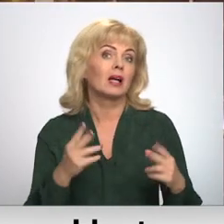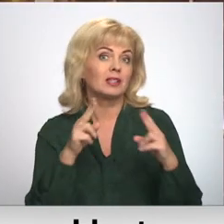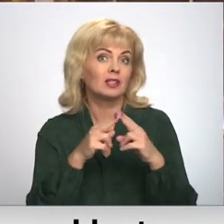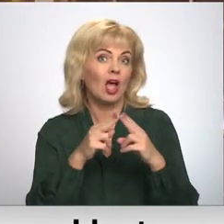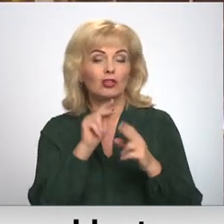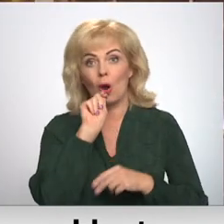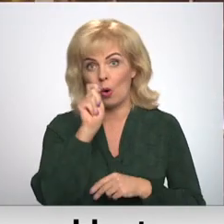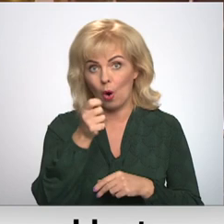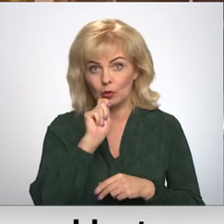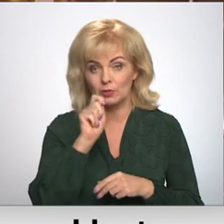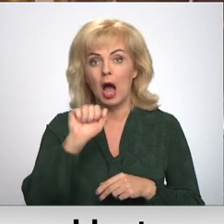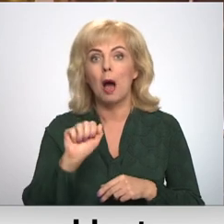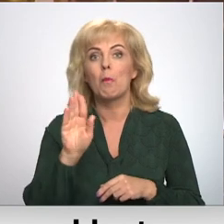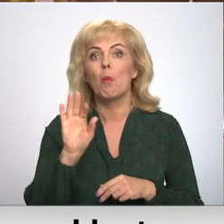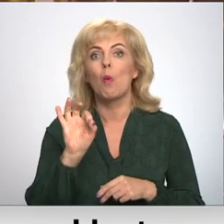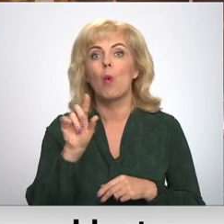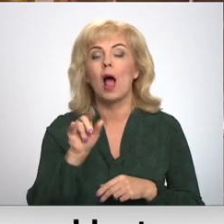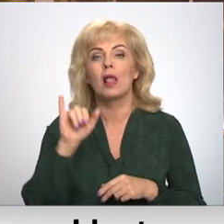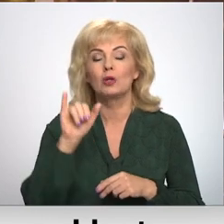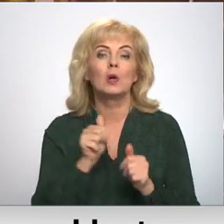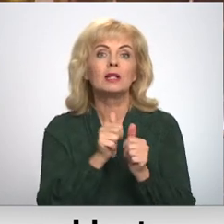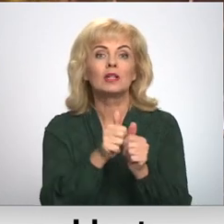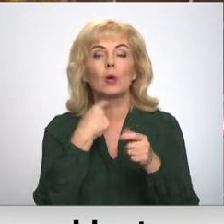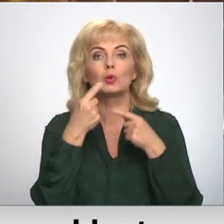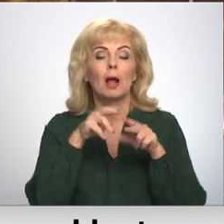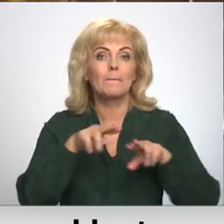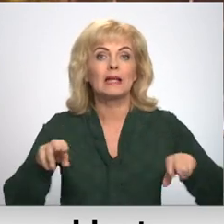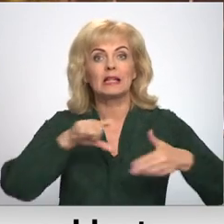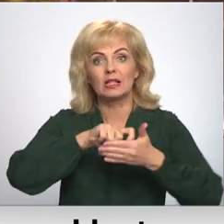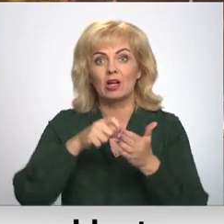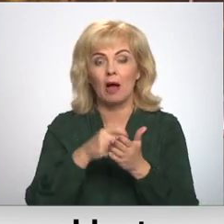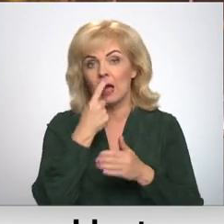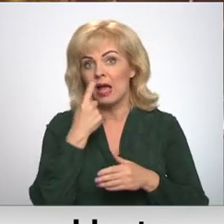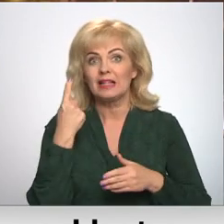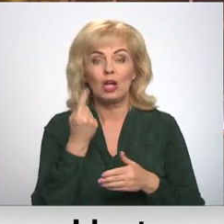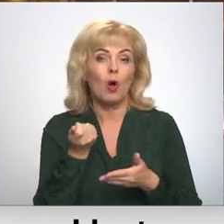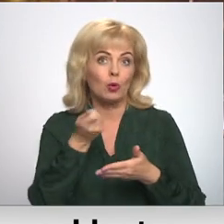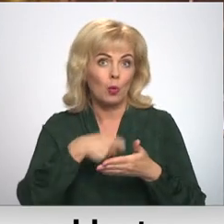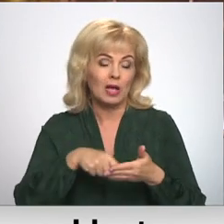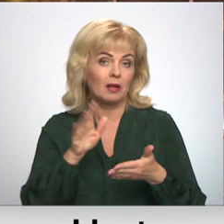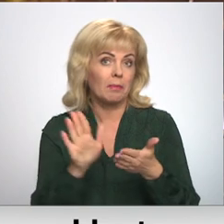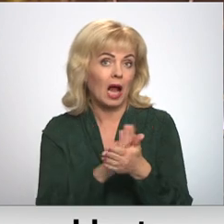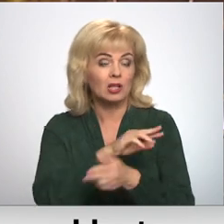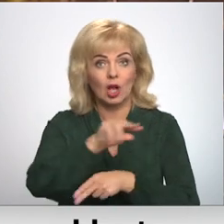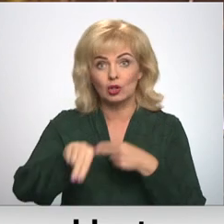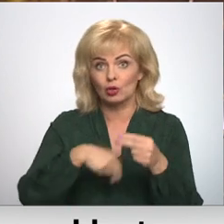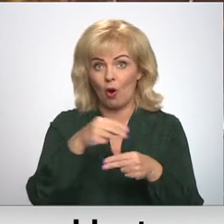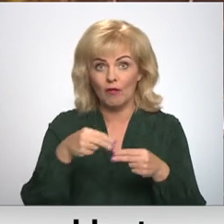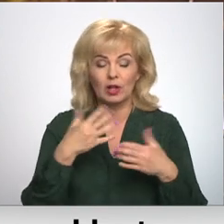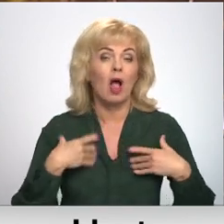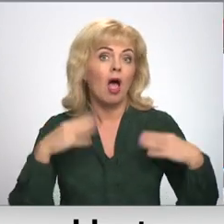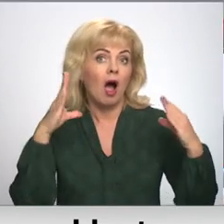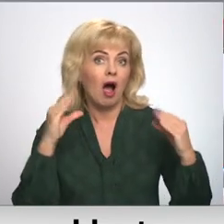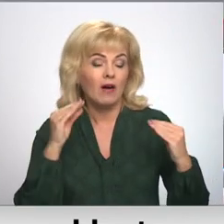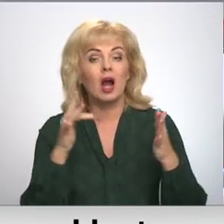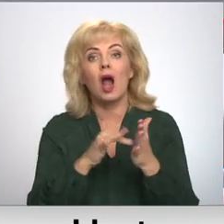mūsu korespondentu Gintu Amoliņu, kurš sekoja sarunām ministru kabinetā un tikko ir noslēgusies arī preses konference. Labvakar, Gint, sek